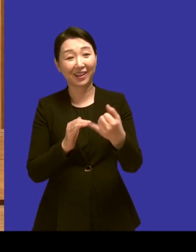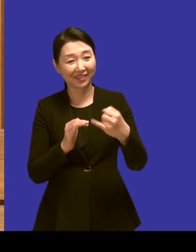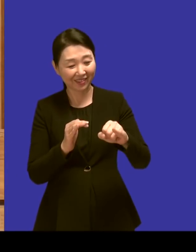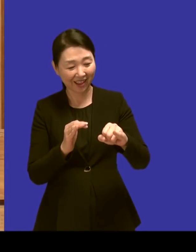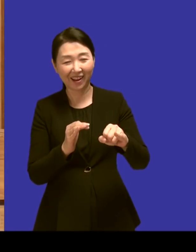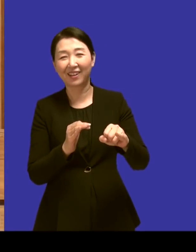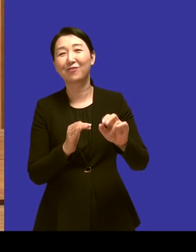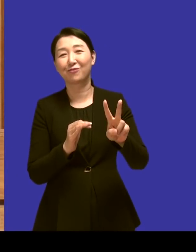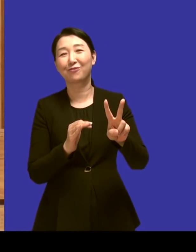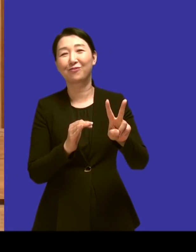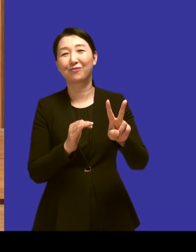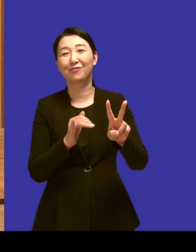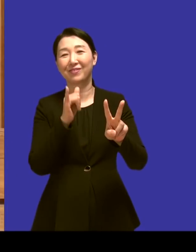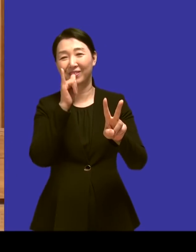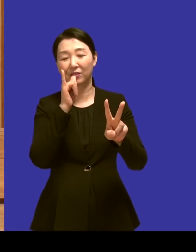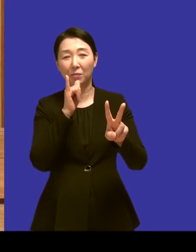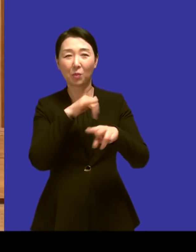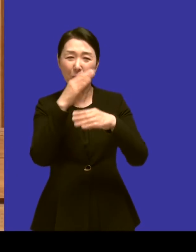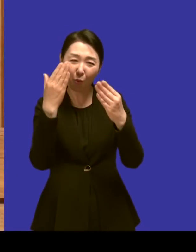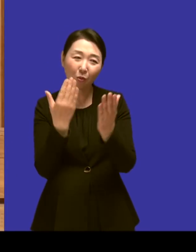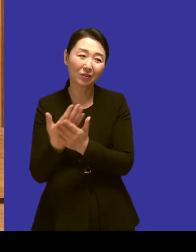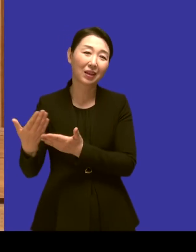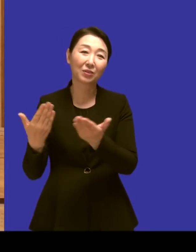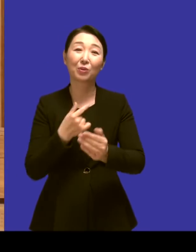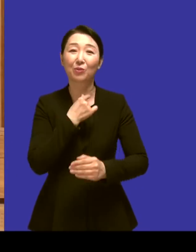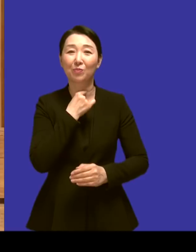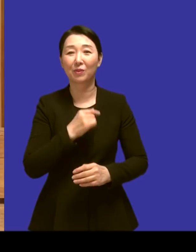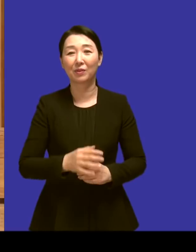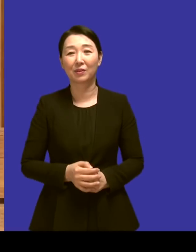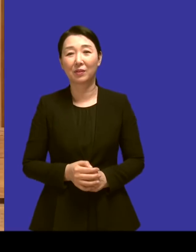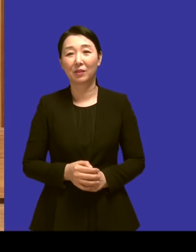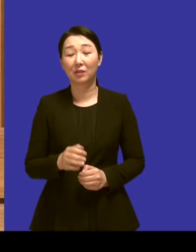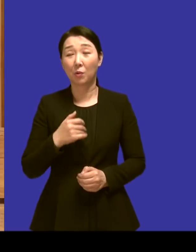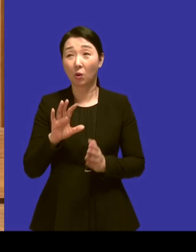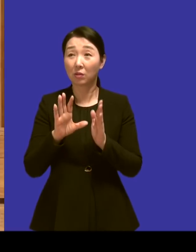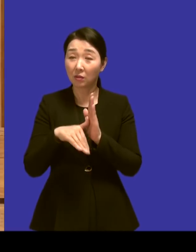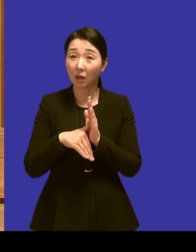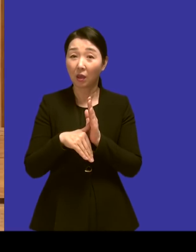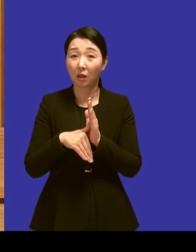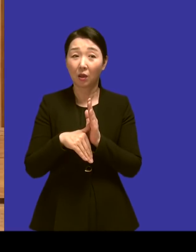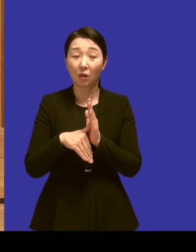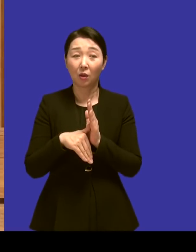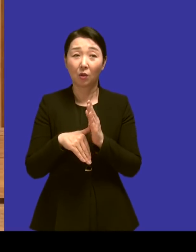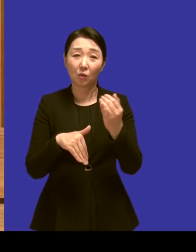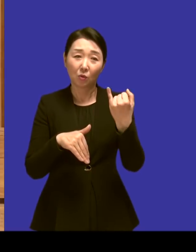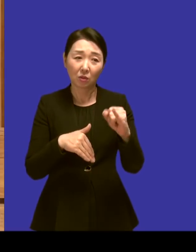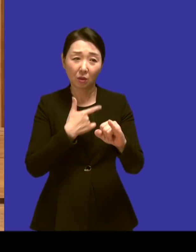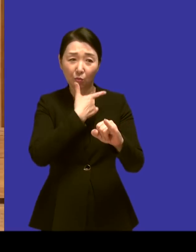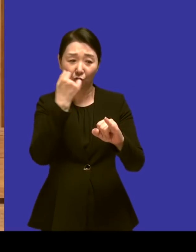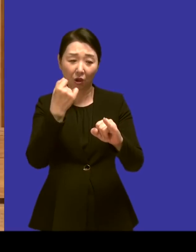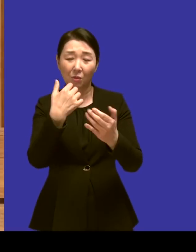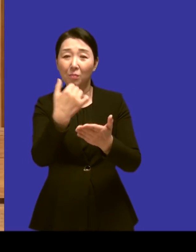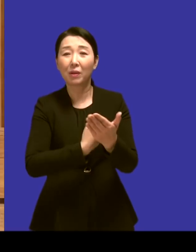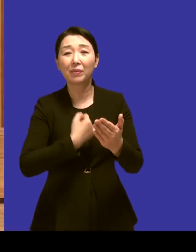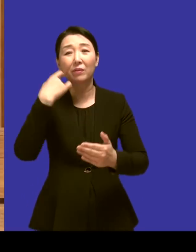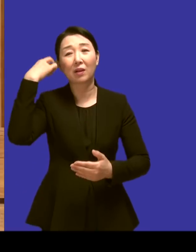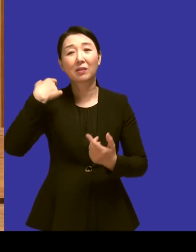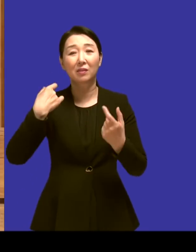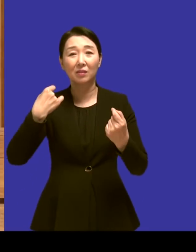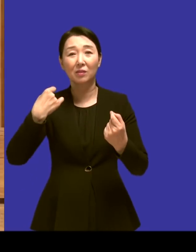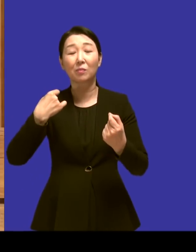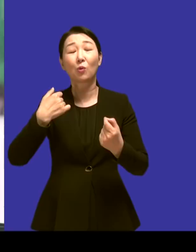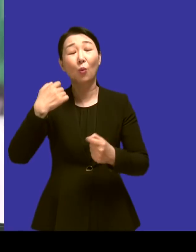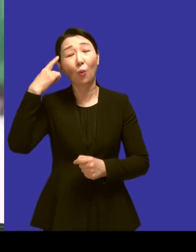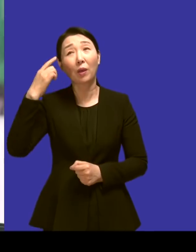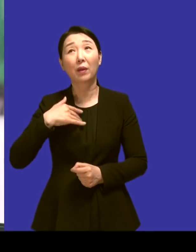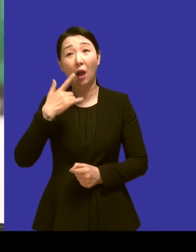딸들이다 보니까 뭐든지 다 해주고 싶다는 이유로 제가 어느 순간 우리 아이들에게 결핍을 뺏고 있다는 생각이 들더라고요. 뭐든지 아빠가